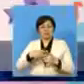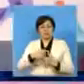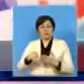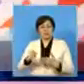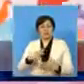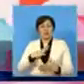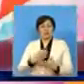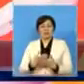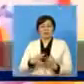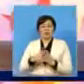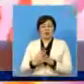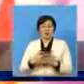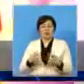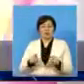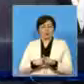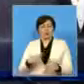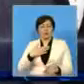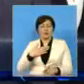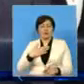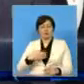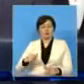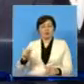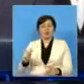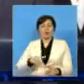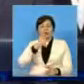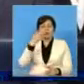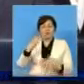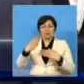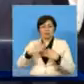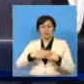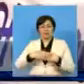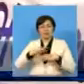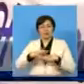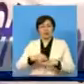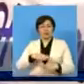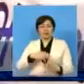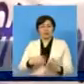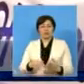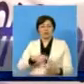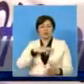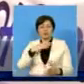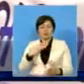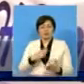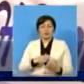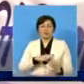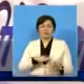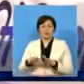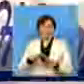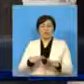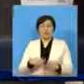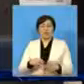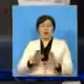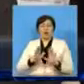ауыдан бәрі алған зат. Ауданда сондай-ақ волонтер жылының жабылу кеші өтті. Өнегелі іспен еріктілер жолында тақырымында өткен шарада аудан